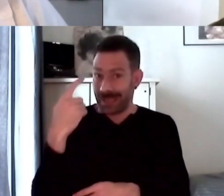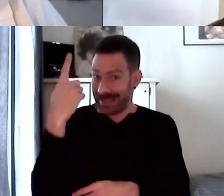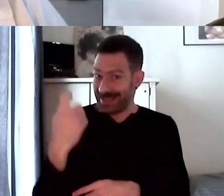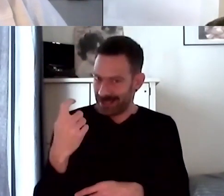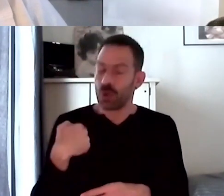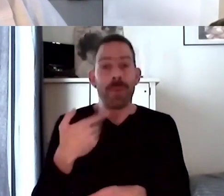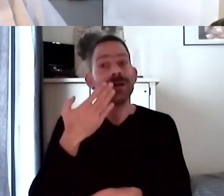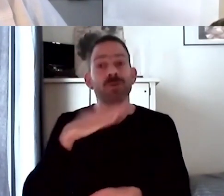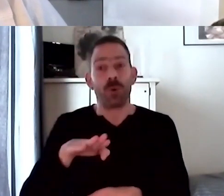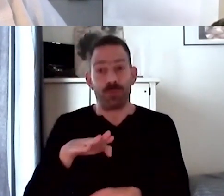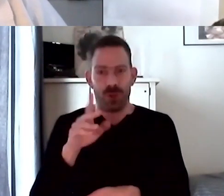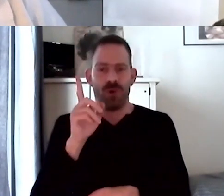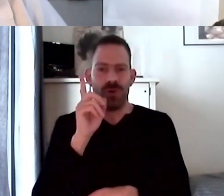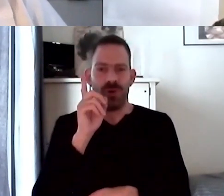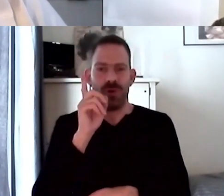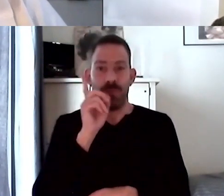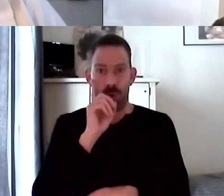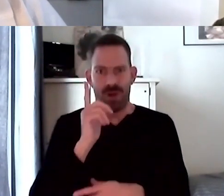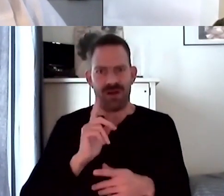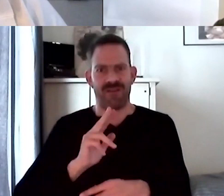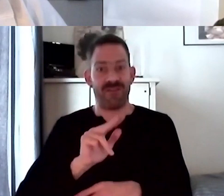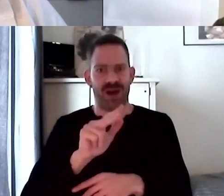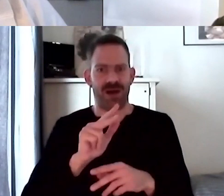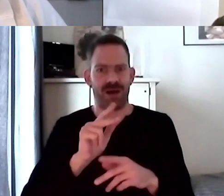nous arrivons justement aux outils.